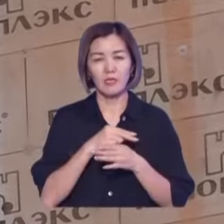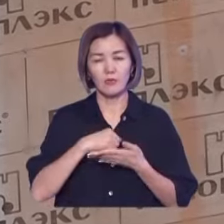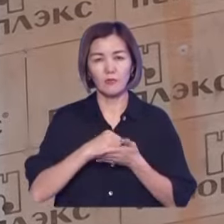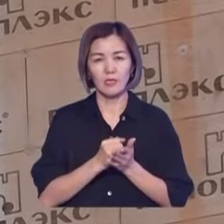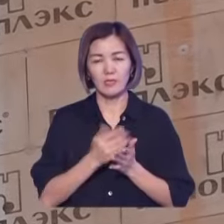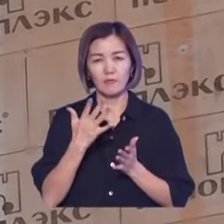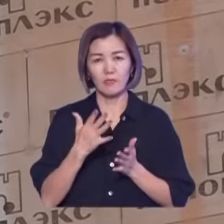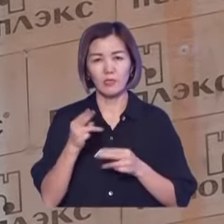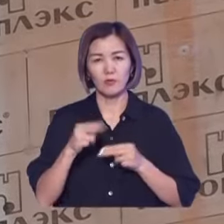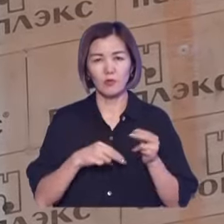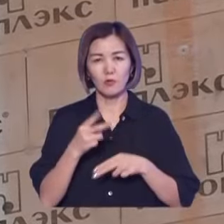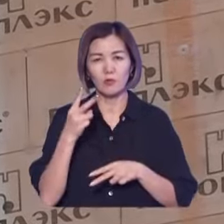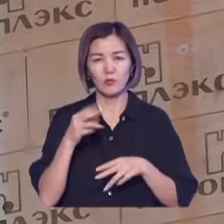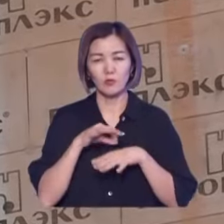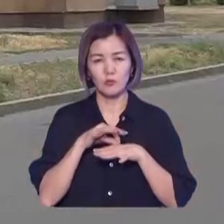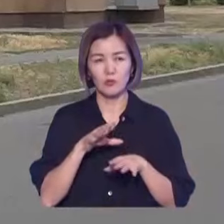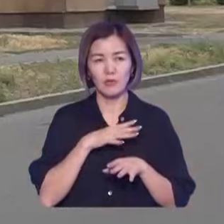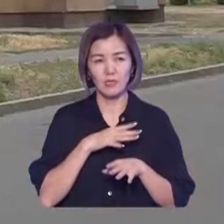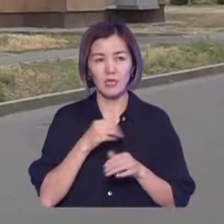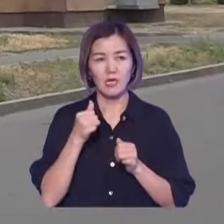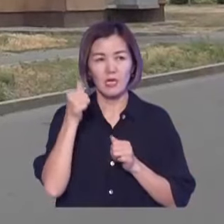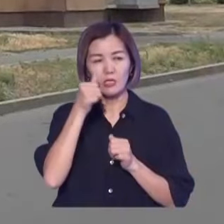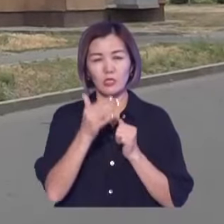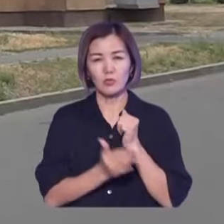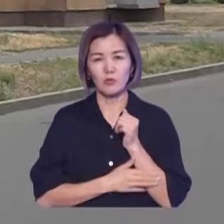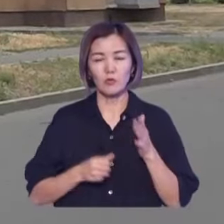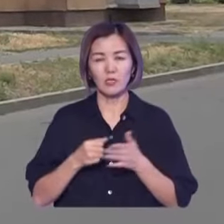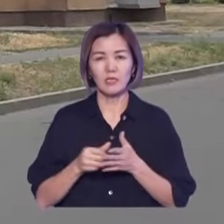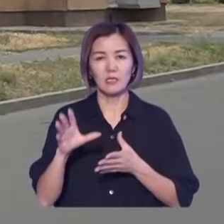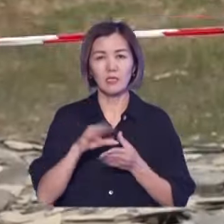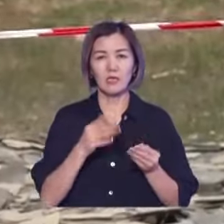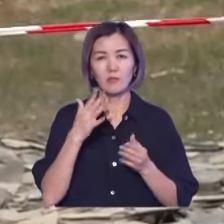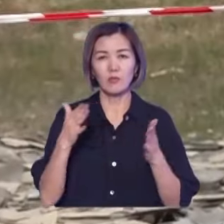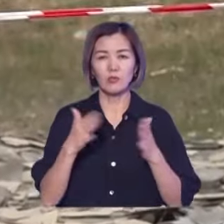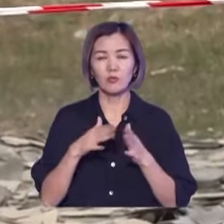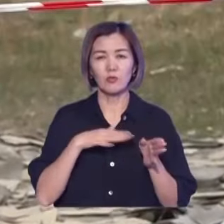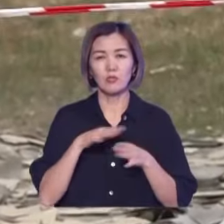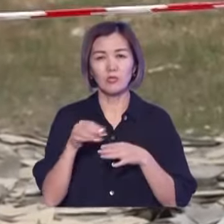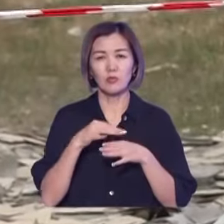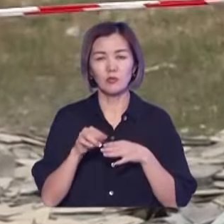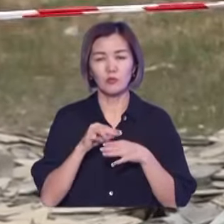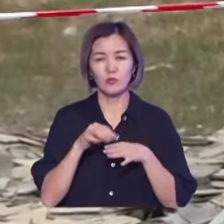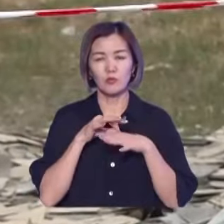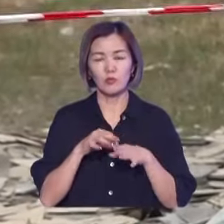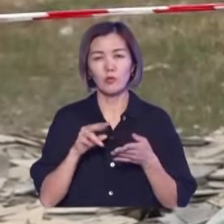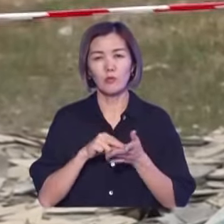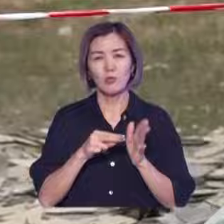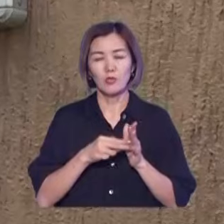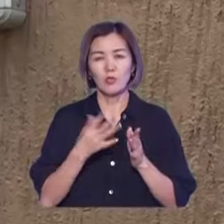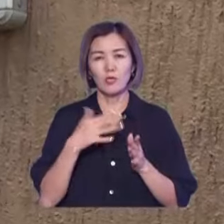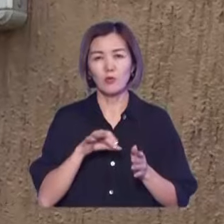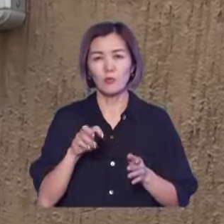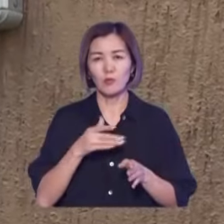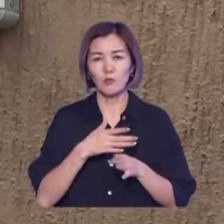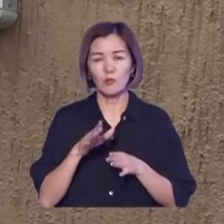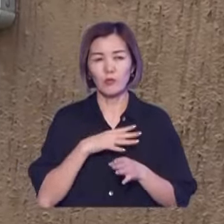Бүгінде 5 үйінің құрылыс жұмыстары жүріп жатыр. Жыл соңына дейін тағы 5 үйге ағымдағы жөндеу жүргізіледі. Бұл жұмыстарға бюджеттен 50 мың теңге